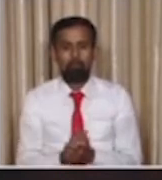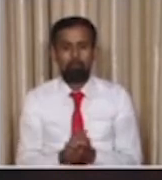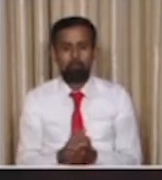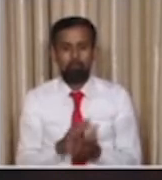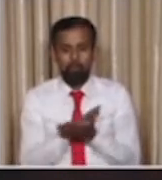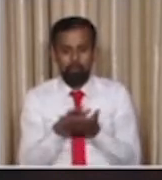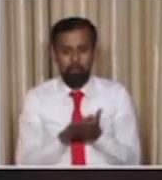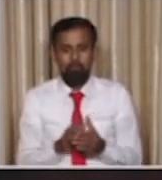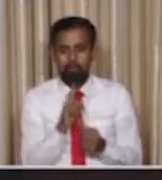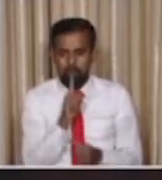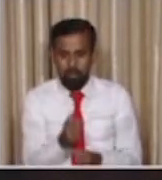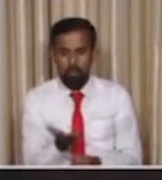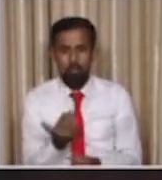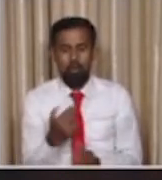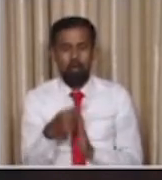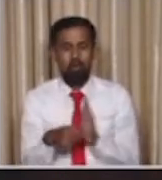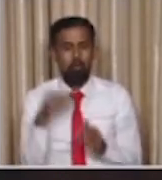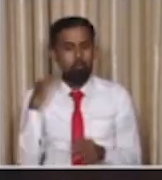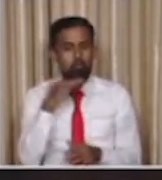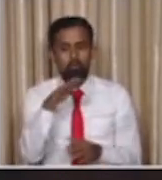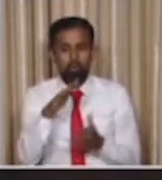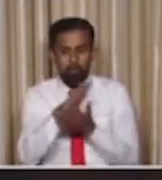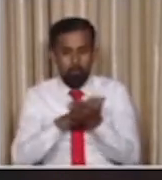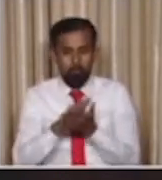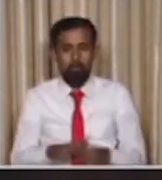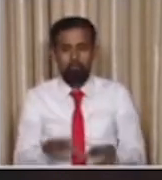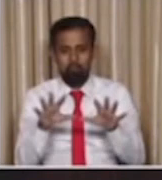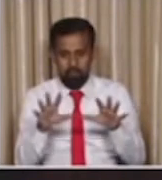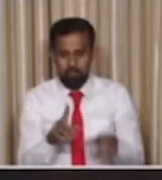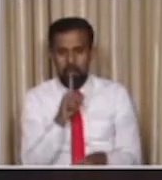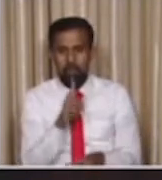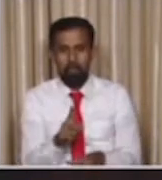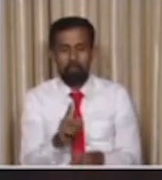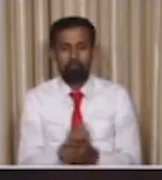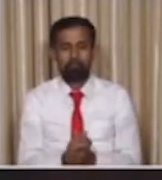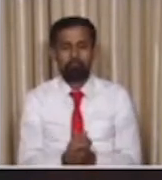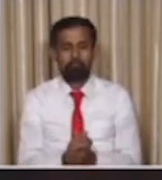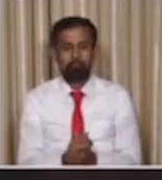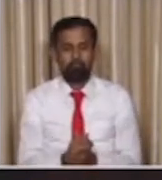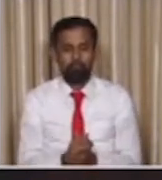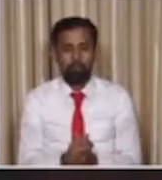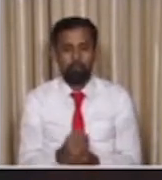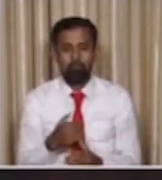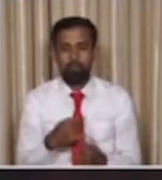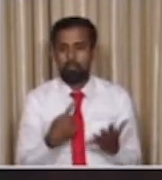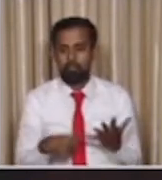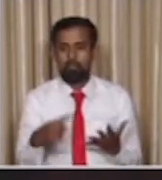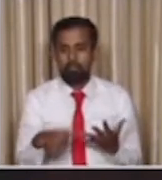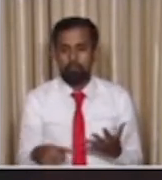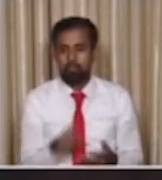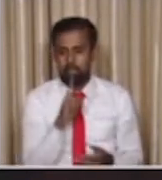මේක නිවැරදි කරන්න ඕන. රටේ මිනිසුන්ට බෑදලි චිත්‍රයක් ඇති කරලා දෙන්න ඕන. ගරු මන්ත්‍රීතුමනි, මම මේක ඒක නිසා එකින් එක ගන්න